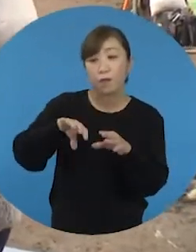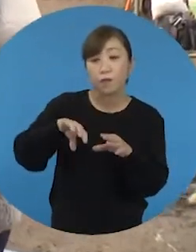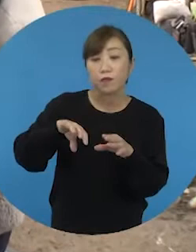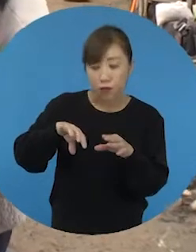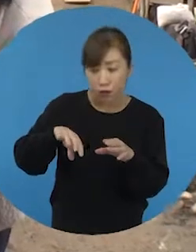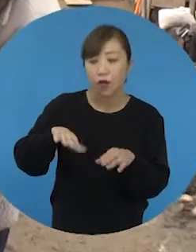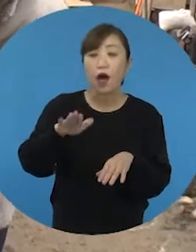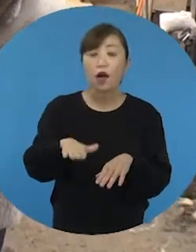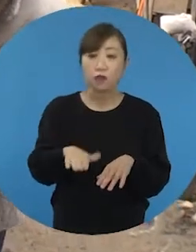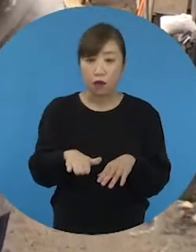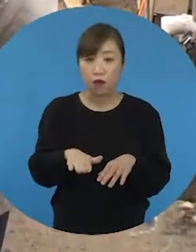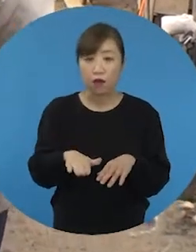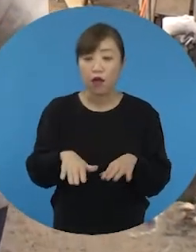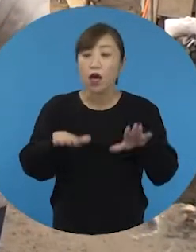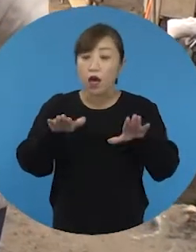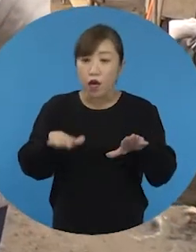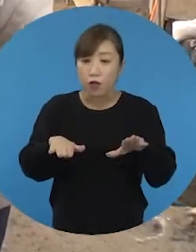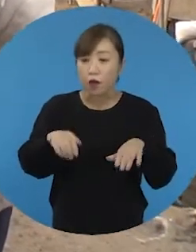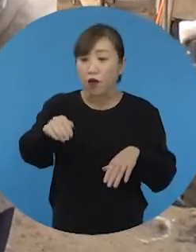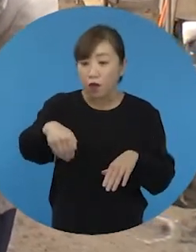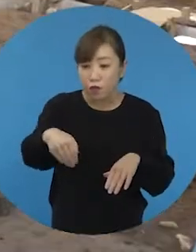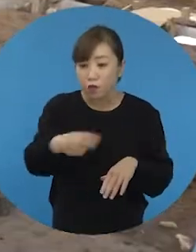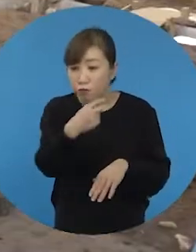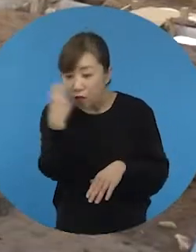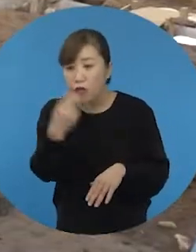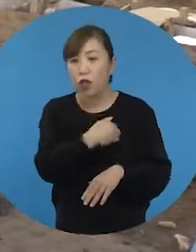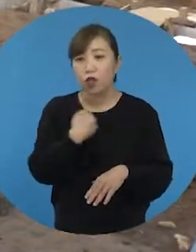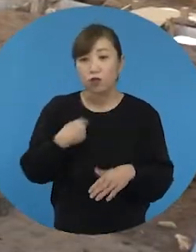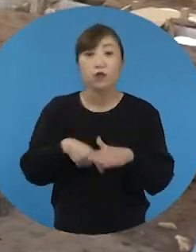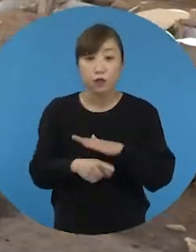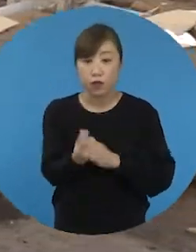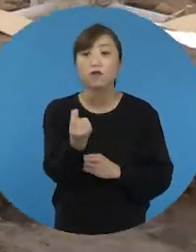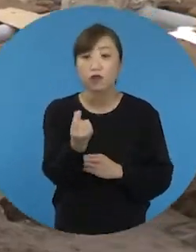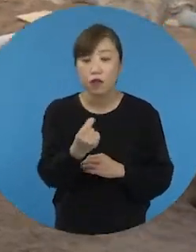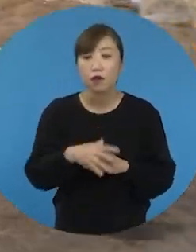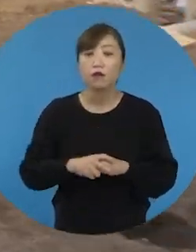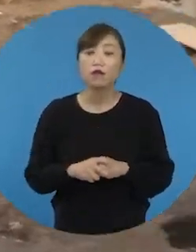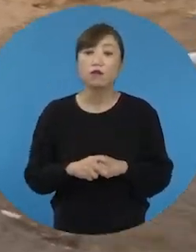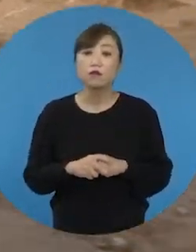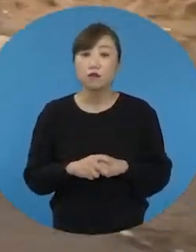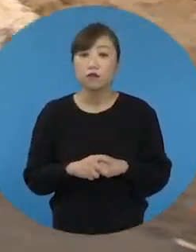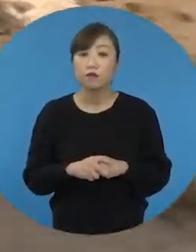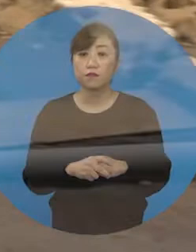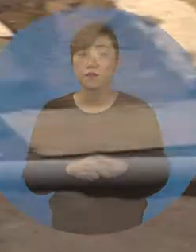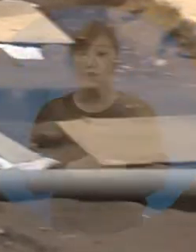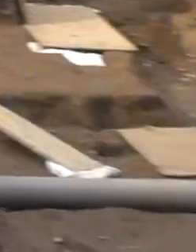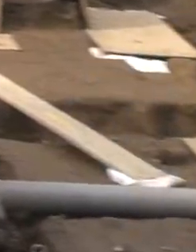とか、はい、そういったことがあるからこちら側から今出てるって感じなんですかね。 は い、 そうなります。